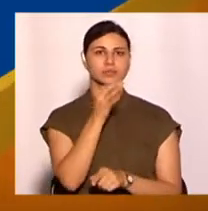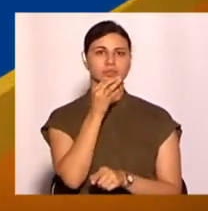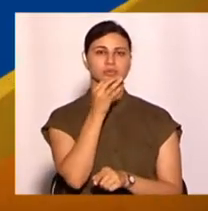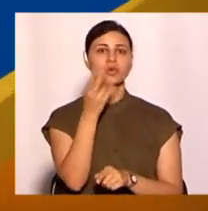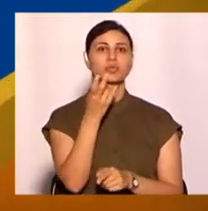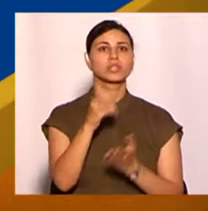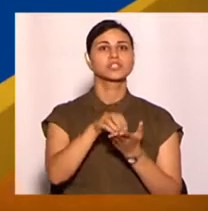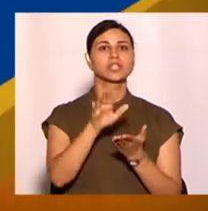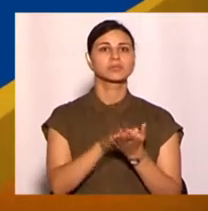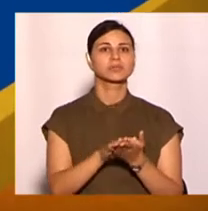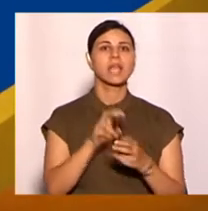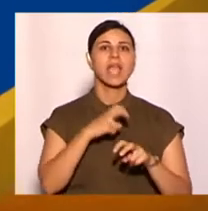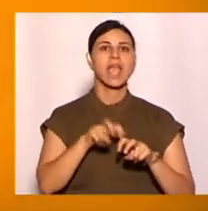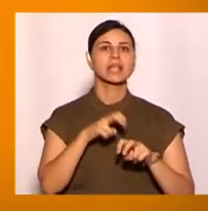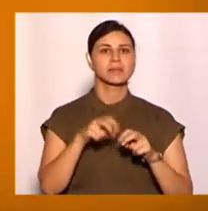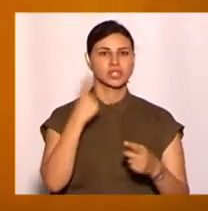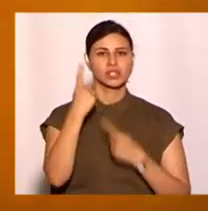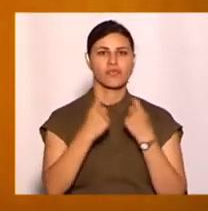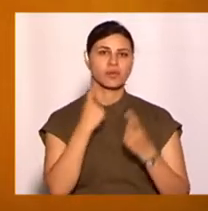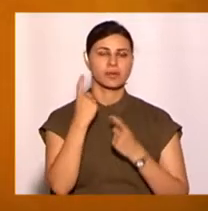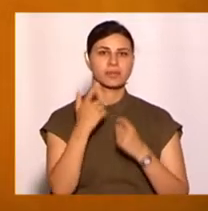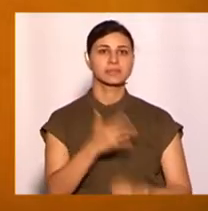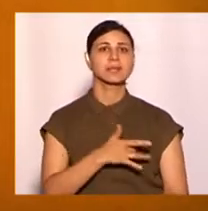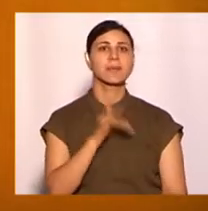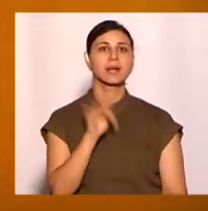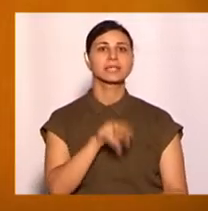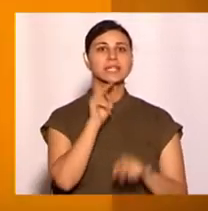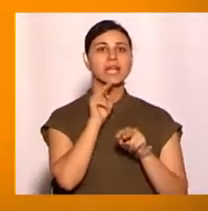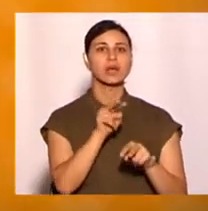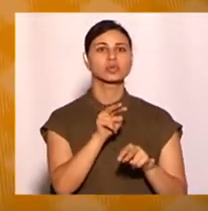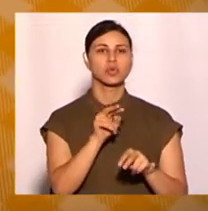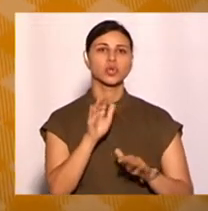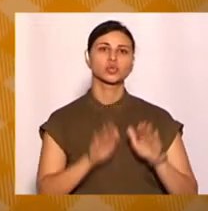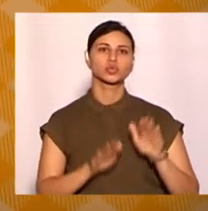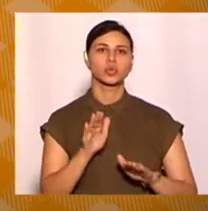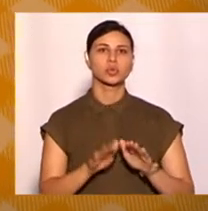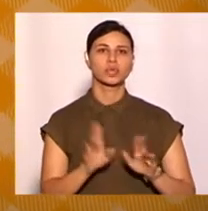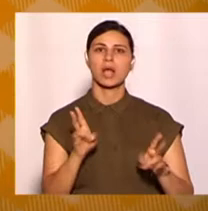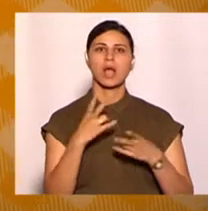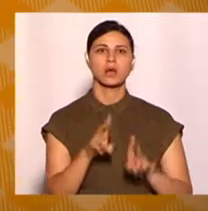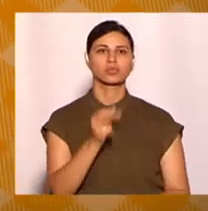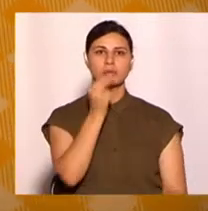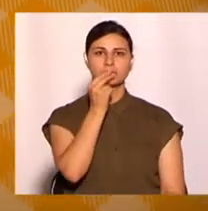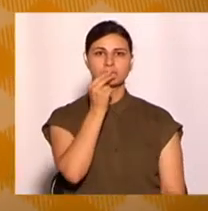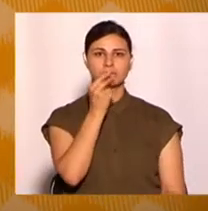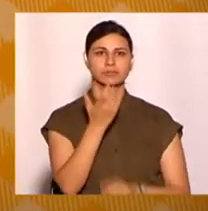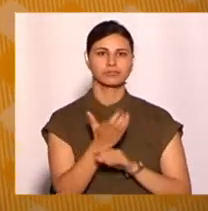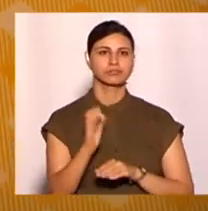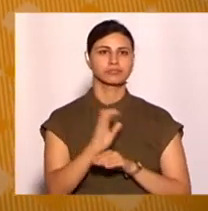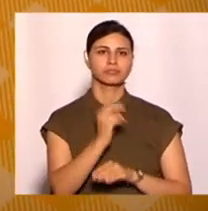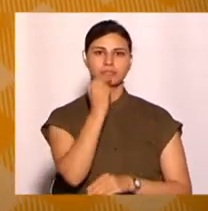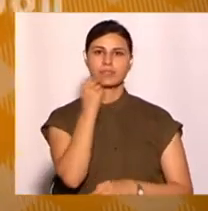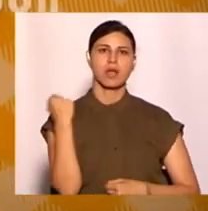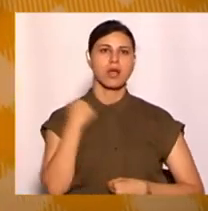ჩაინიშნავთ ექიმის ინფორმირებისთვის. მკაცრად აკონტროლეთ წონა. ნუ მიირთმევთ მსუყე საკვებს,